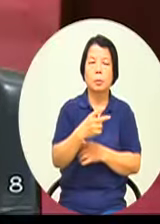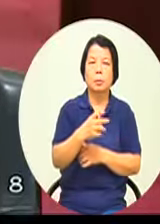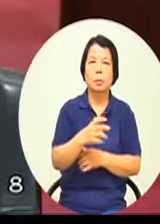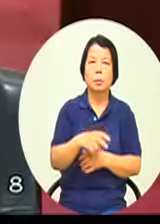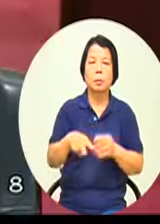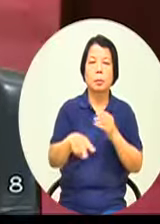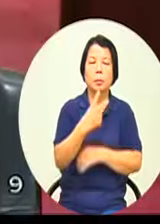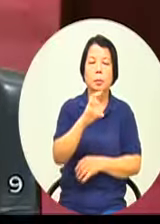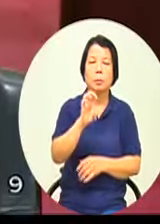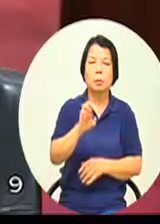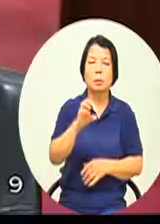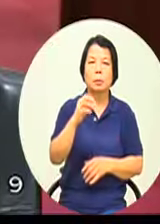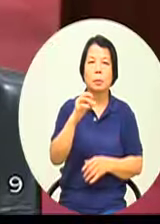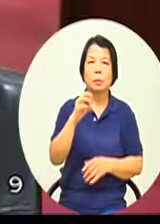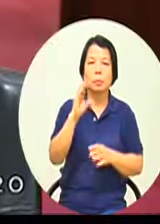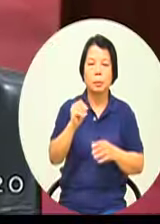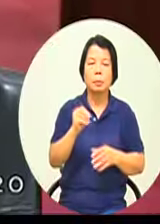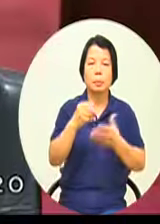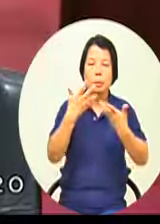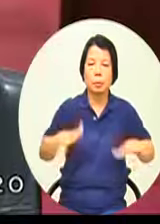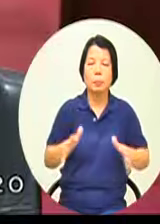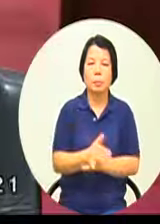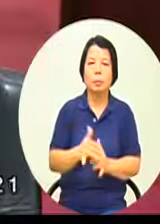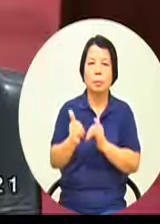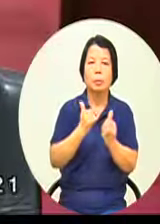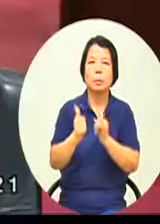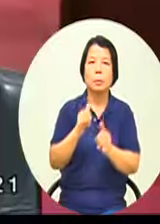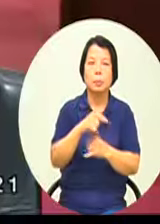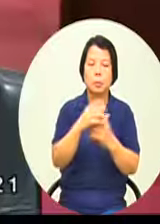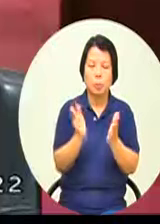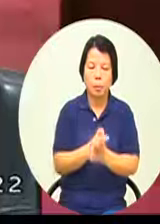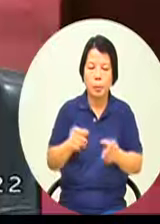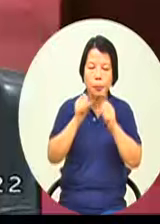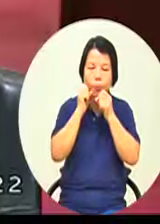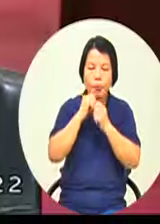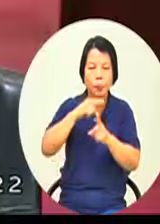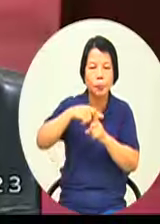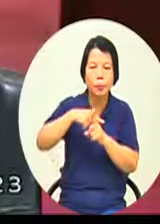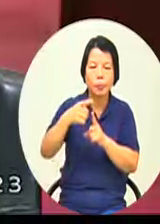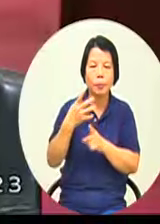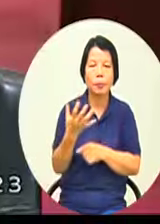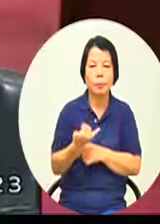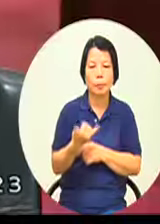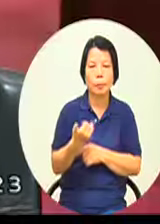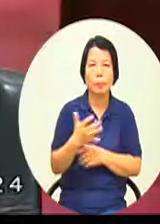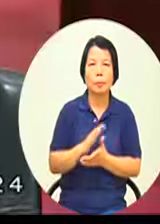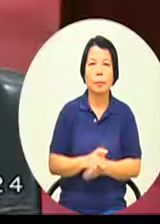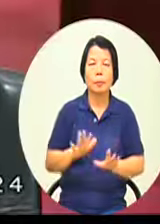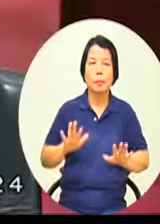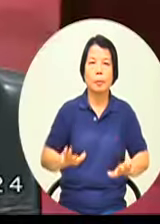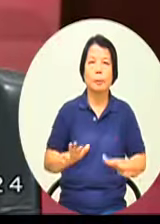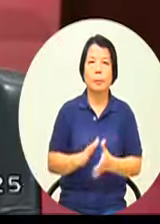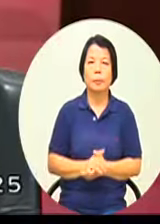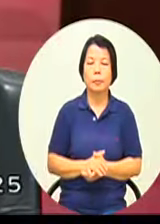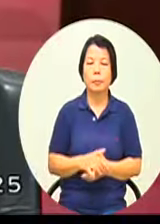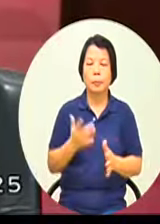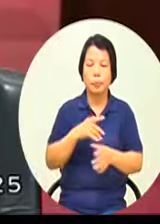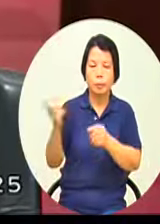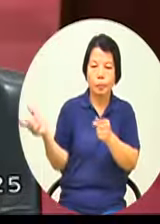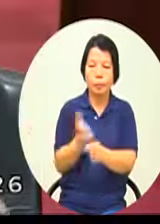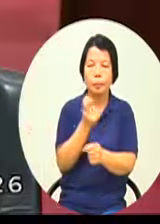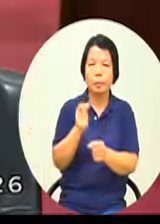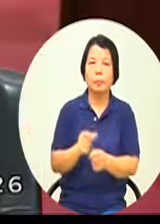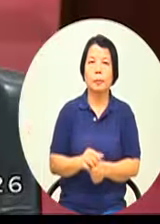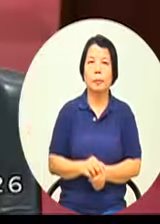数，但是这个湖流水。到底品质怎么样？你等一下做个解释。还有，这次的黑的洪灾哦，